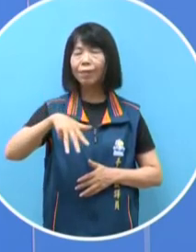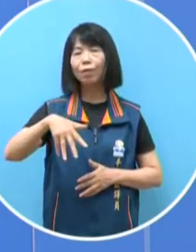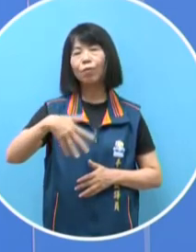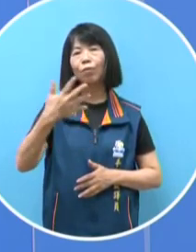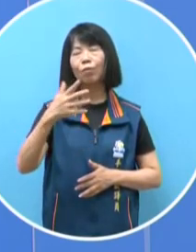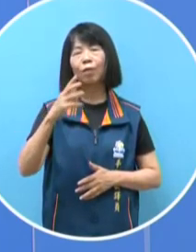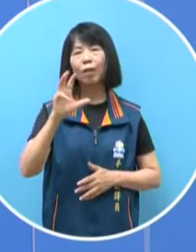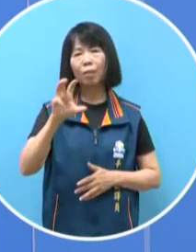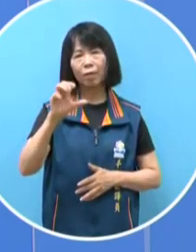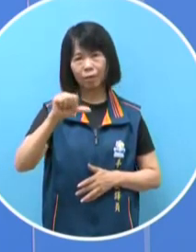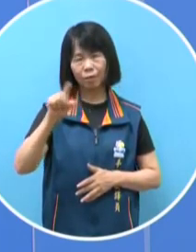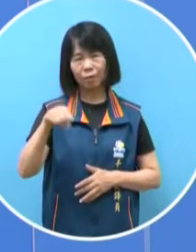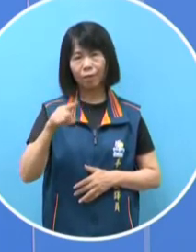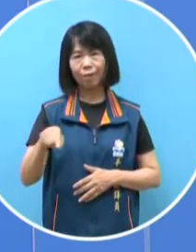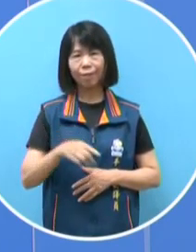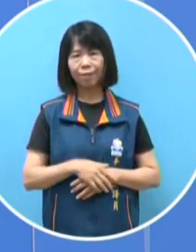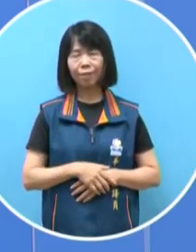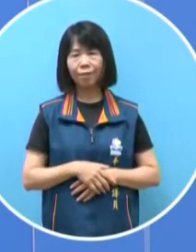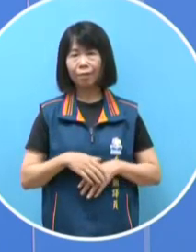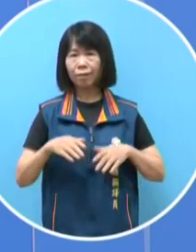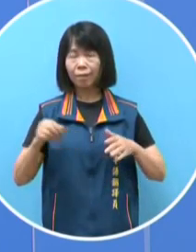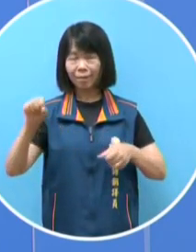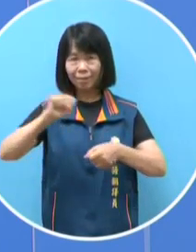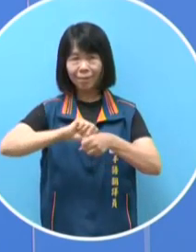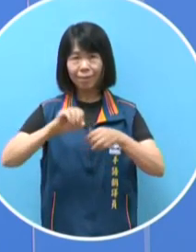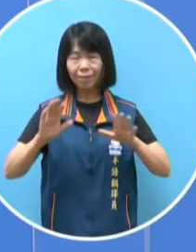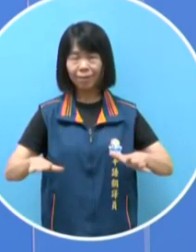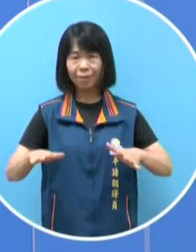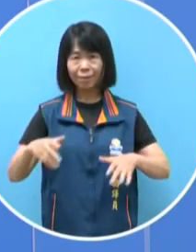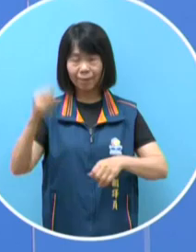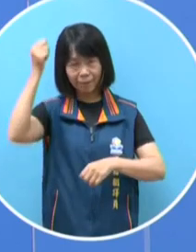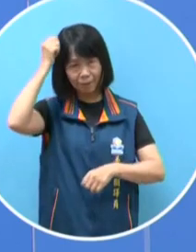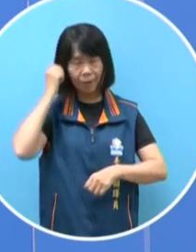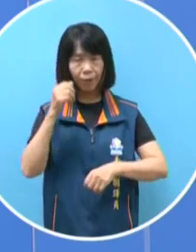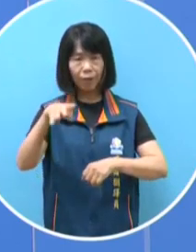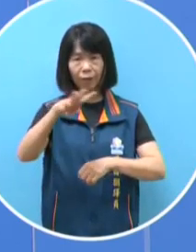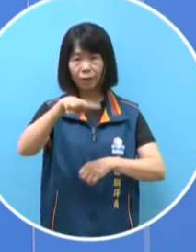18585人。那再加上今天早上接种了